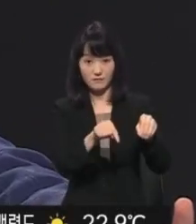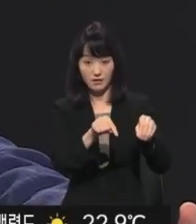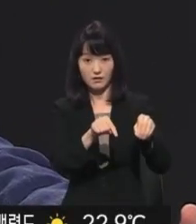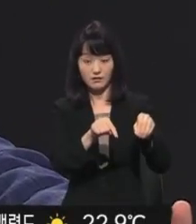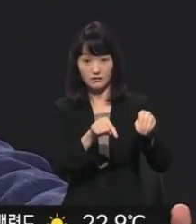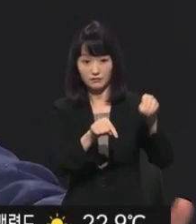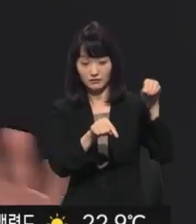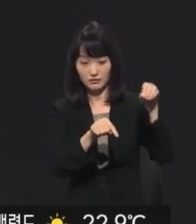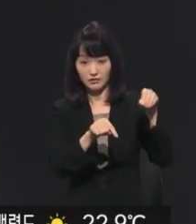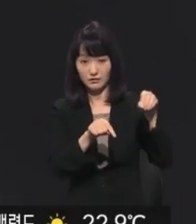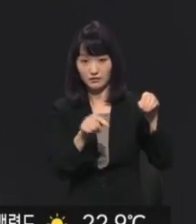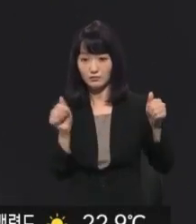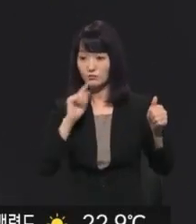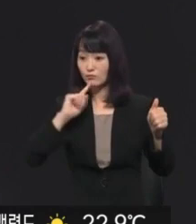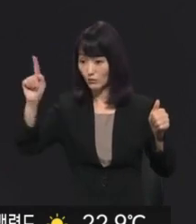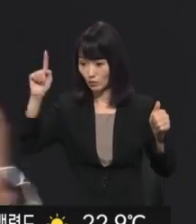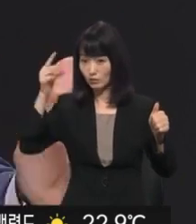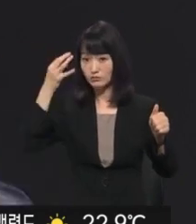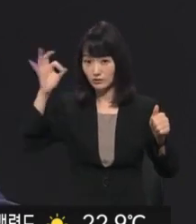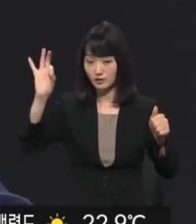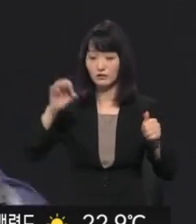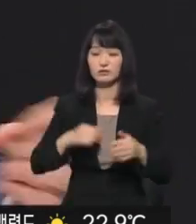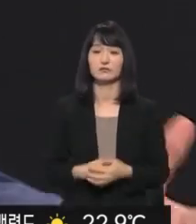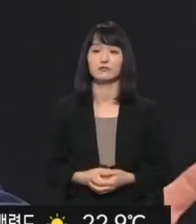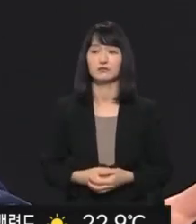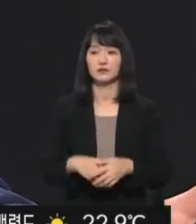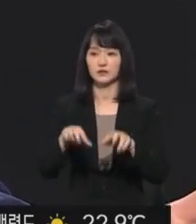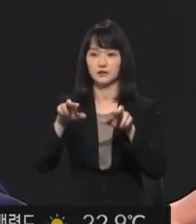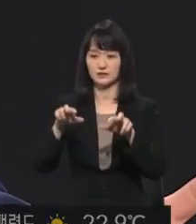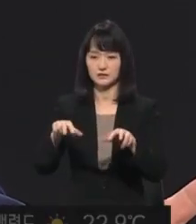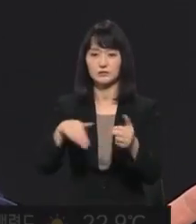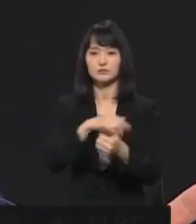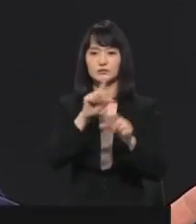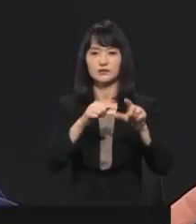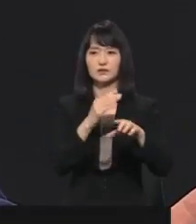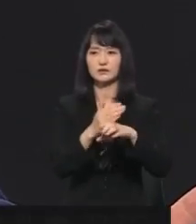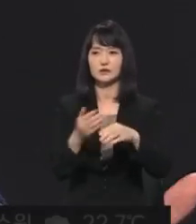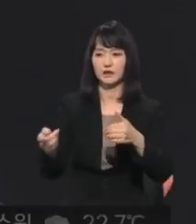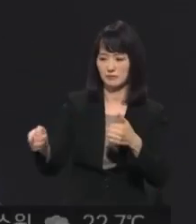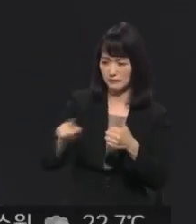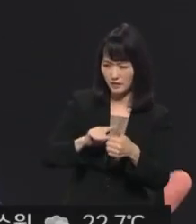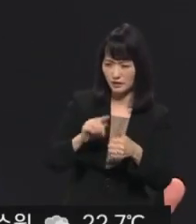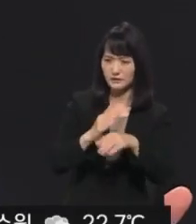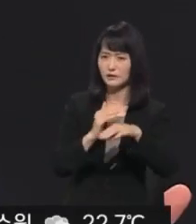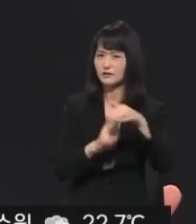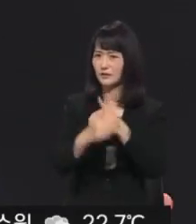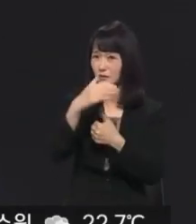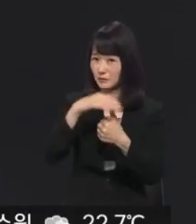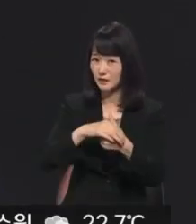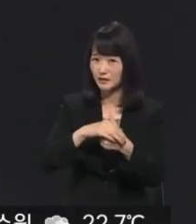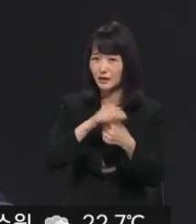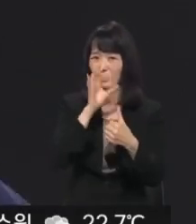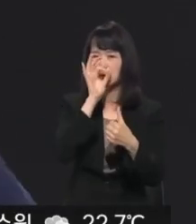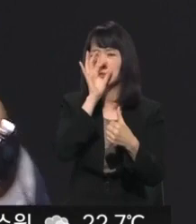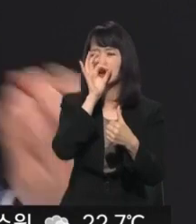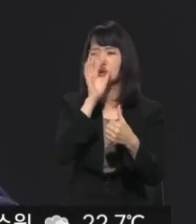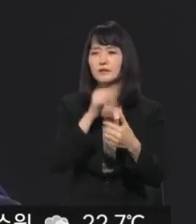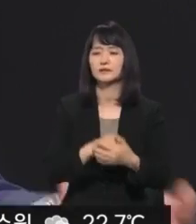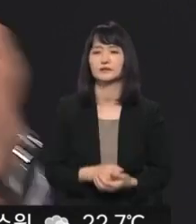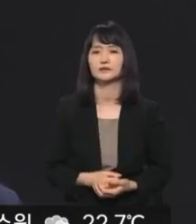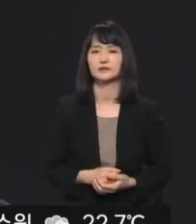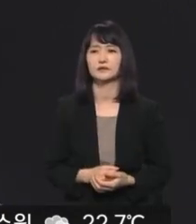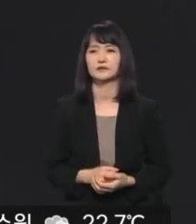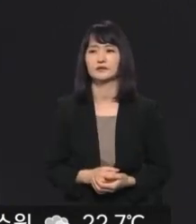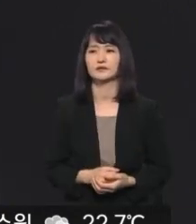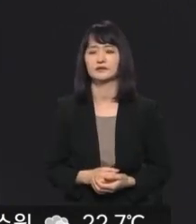처럼 깔끔하게 정치 이니까 예 지금 이 상황에서 당에 들어온 들 당대표 스 직무를 수행할 수 있겠습니까 같이 부인 용도